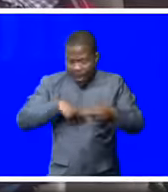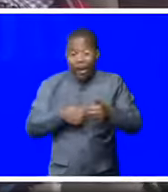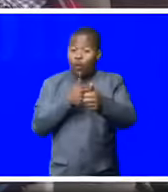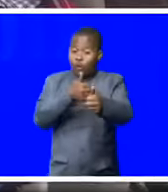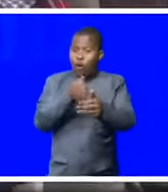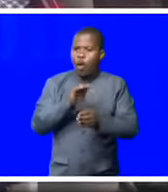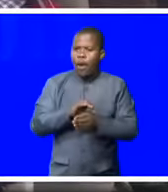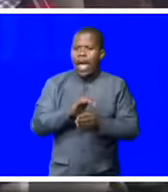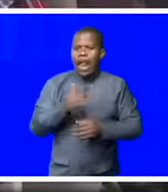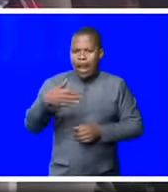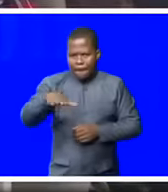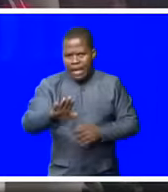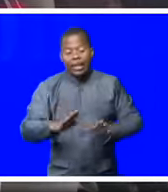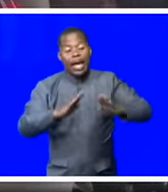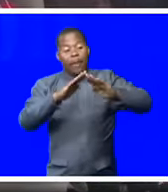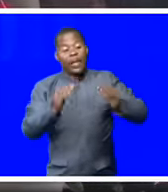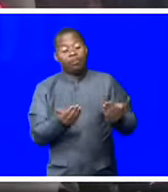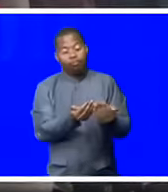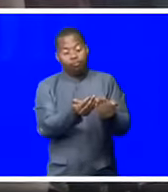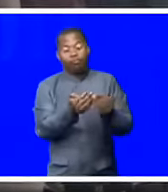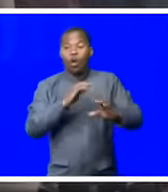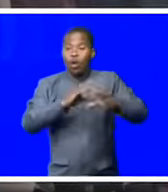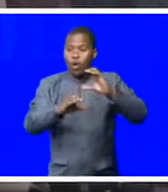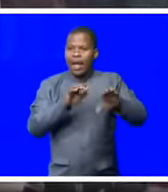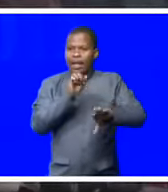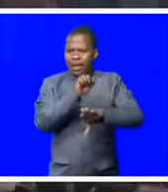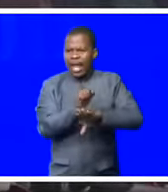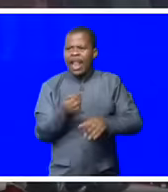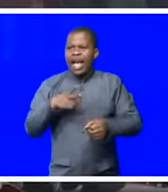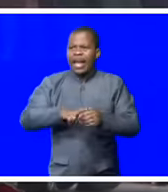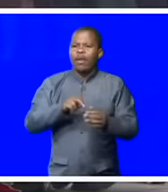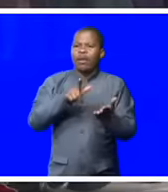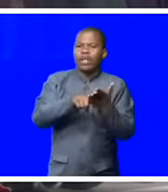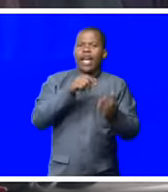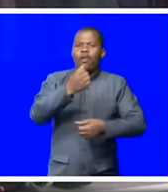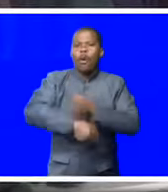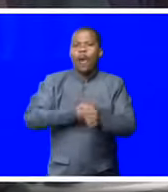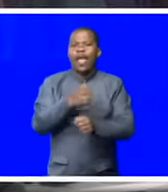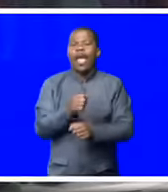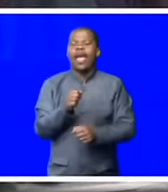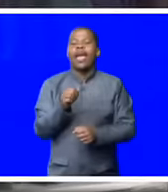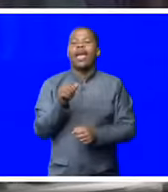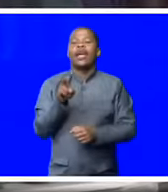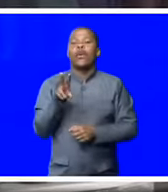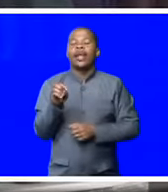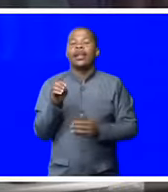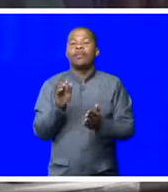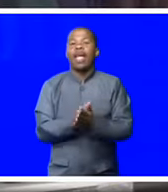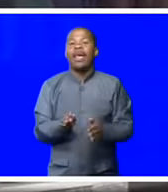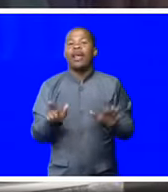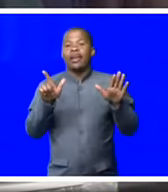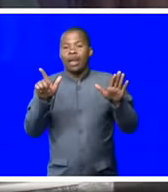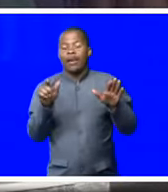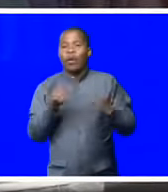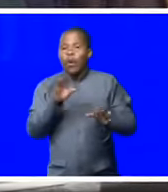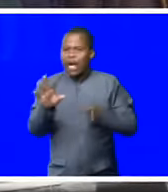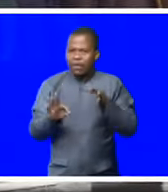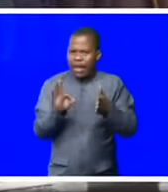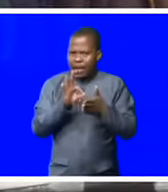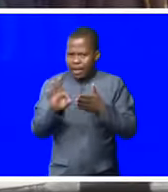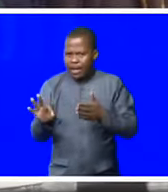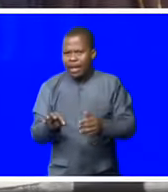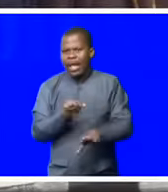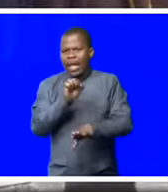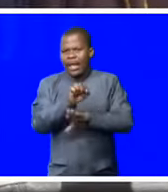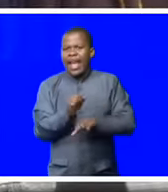Ministry of Education ingathinva kuna circular number 10 wa 2017 lo director ko lwetikolwa tiyamati naleto lesikhandze ukuthi